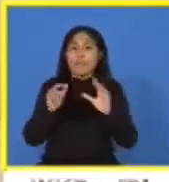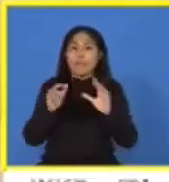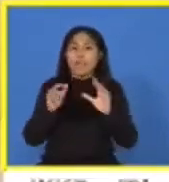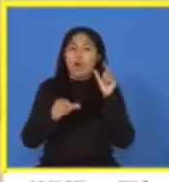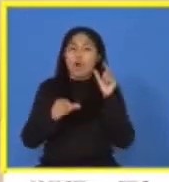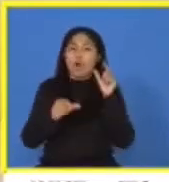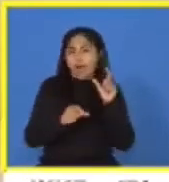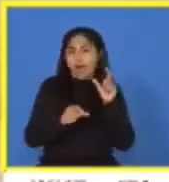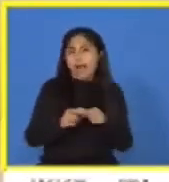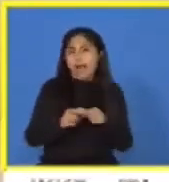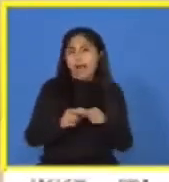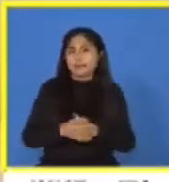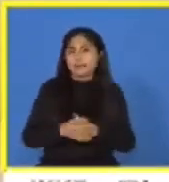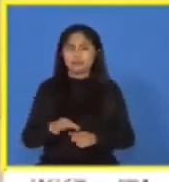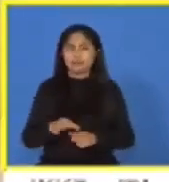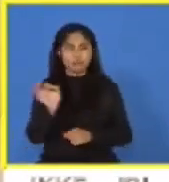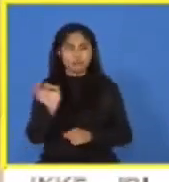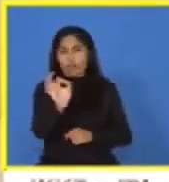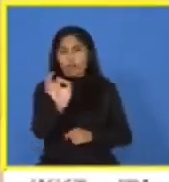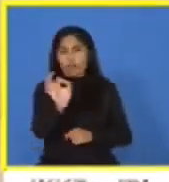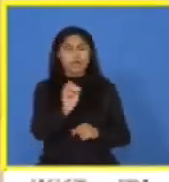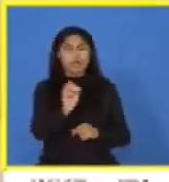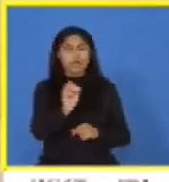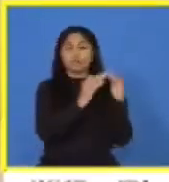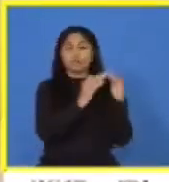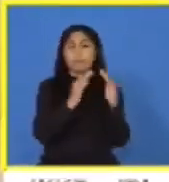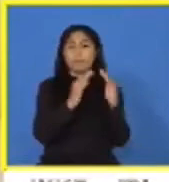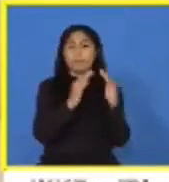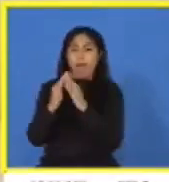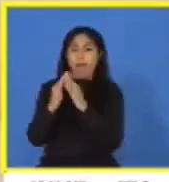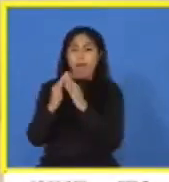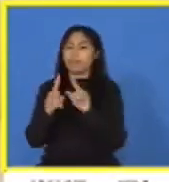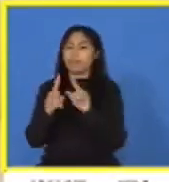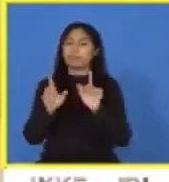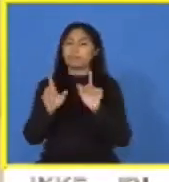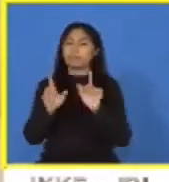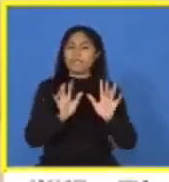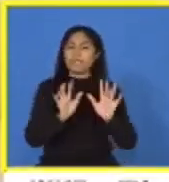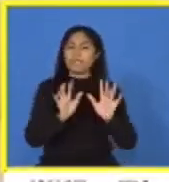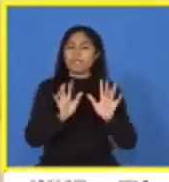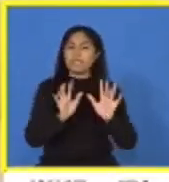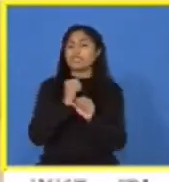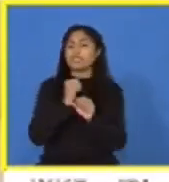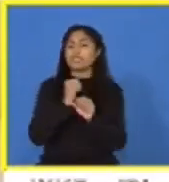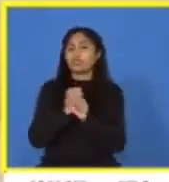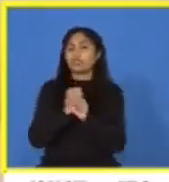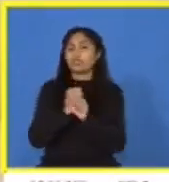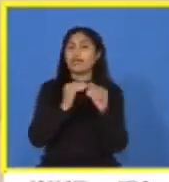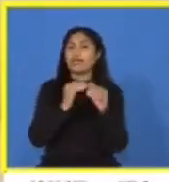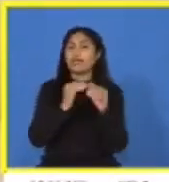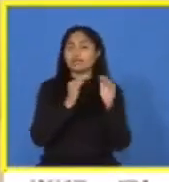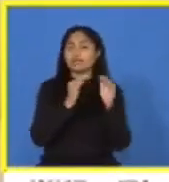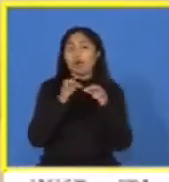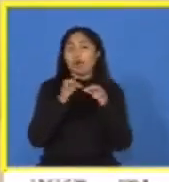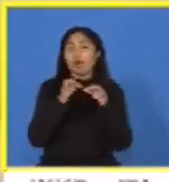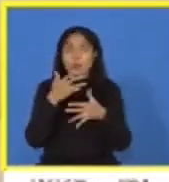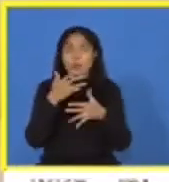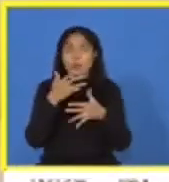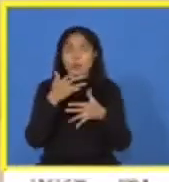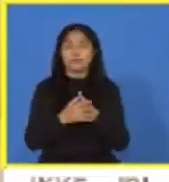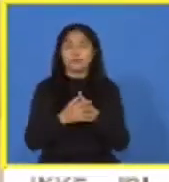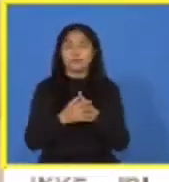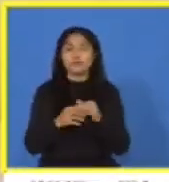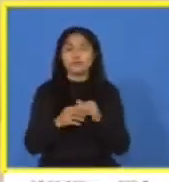hanya di rumah-rumah, tapi juga berbagai gedung yang ada di Kota Kupang misalnya saja.